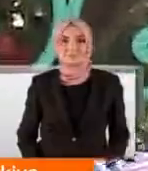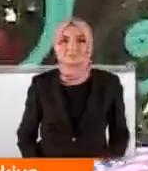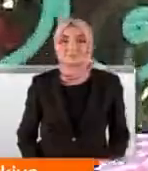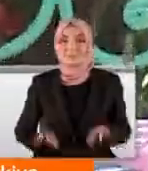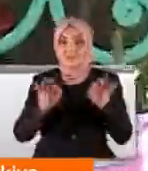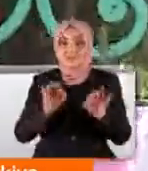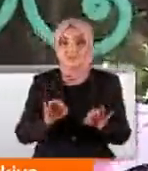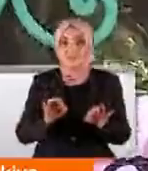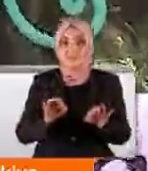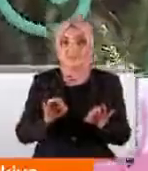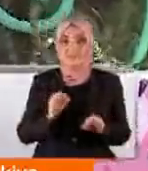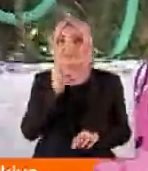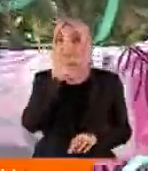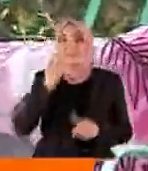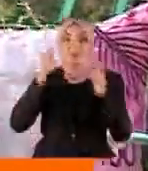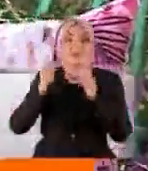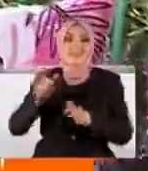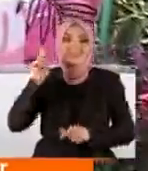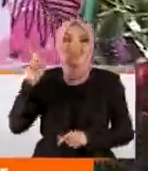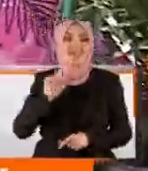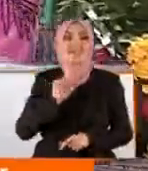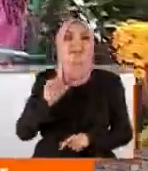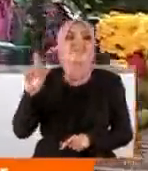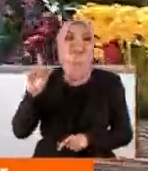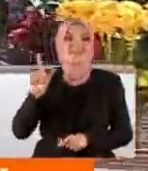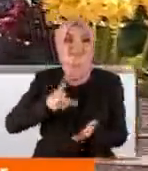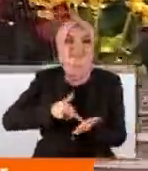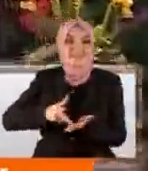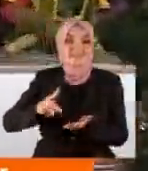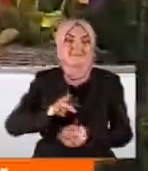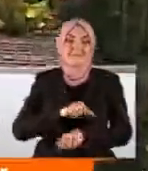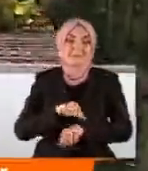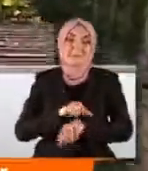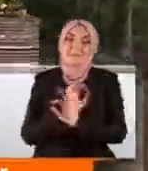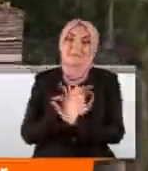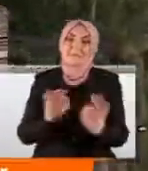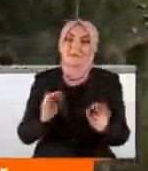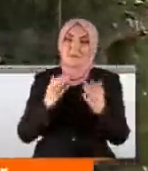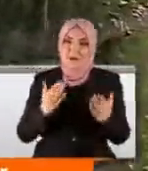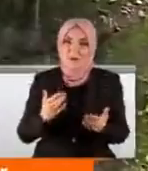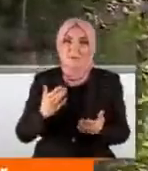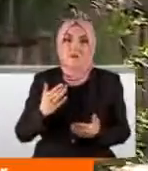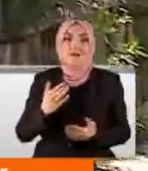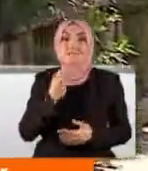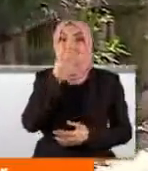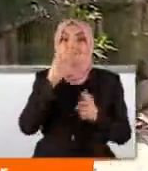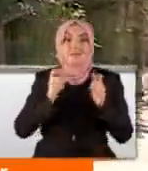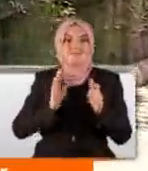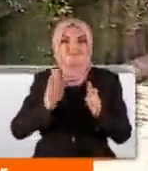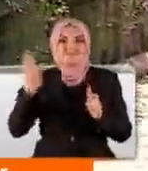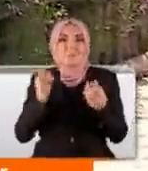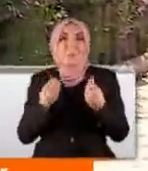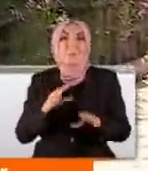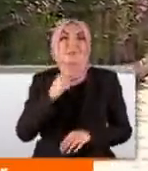Şimdi Isparta'da lavanta tarlalarının tam zamanı ama işte Isparta'ya kadar gidemeyeceğim diyorsanız da Çatalca'ya gelip işte oluşturulan